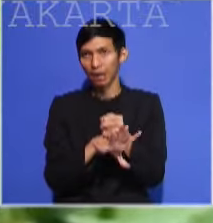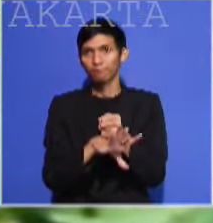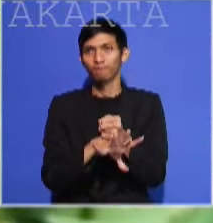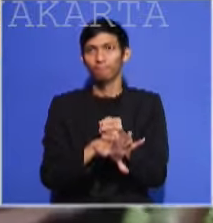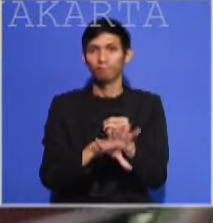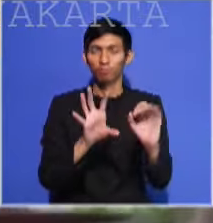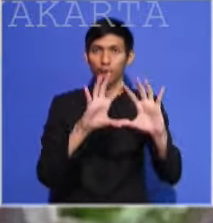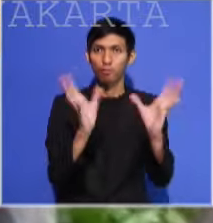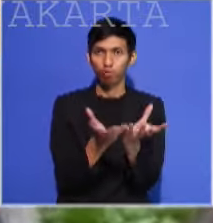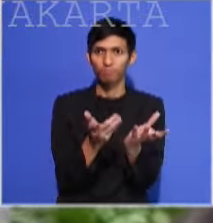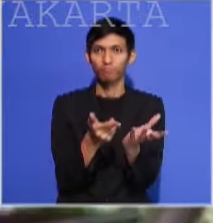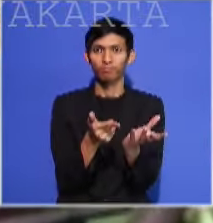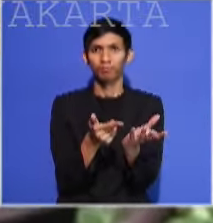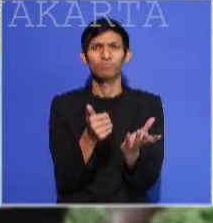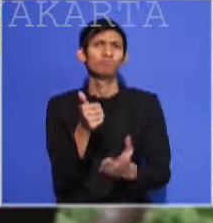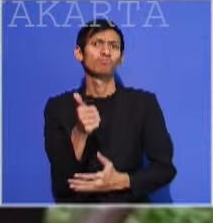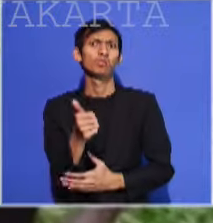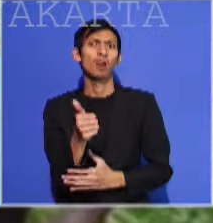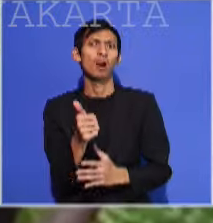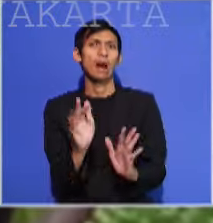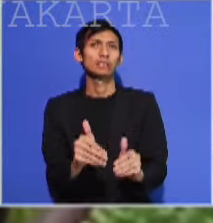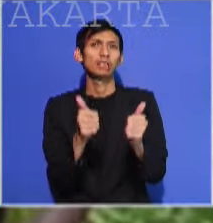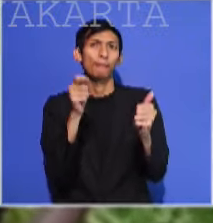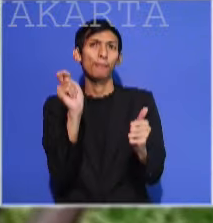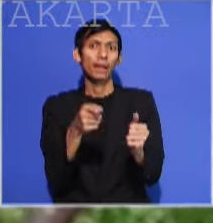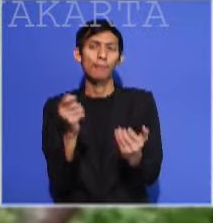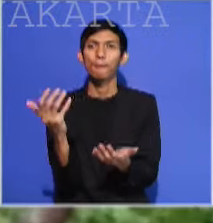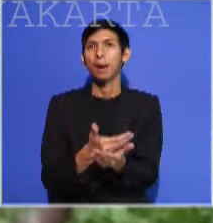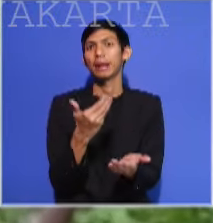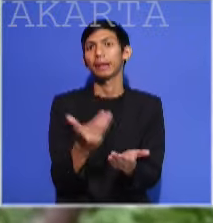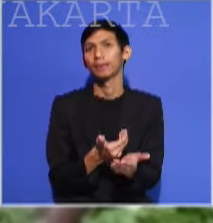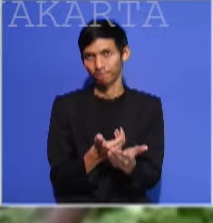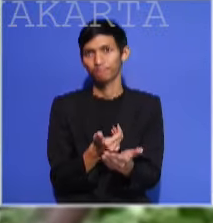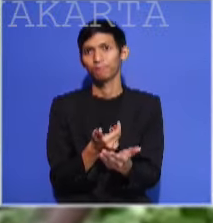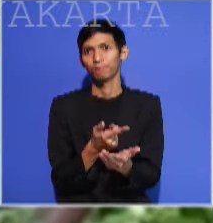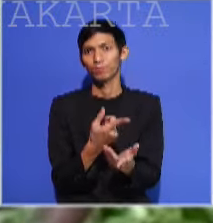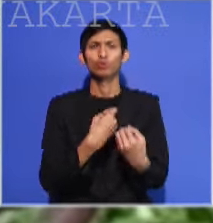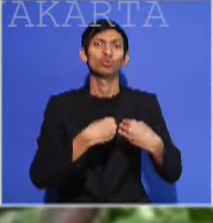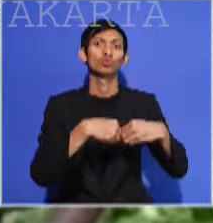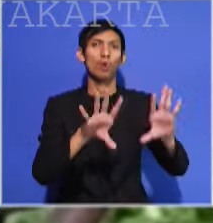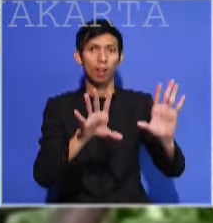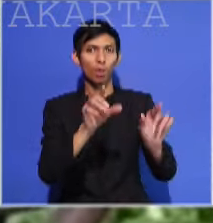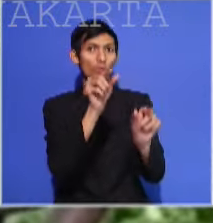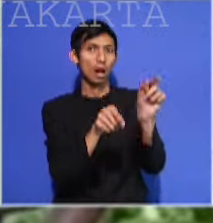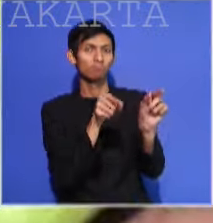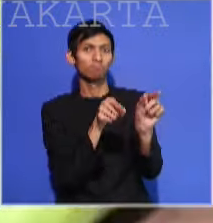dipun gatosaken. Asiling panen menika sak mangkenipun badhe dipun setoraken dhateng juragan ing